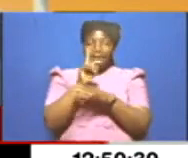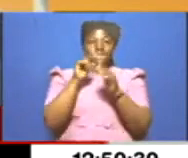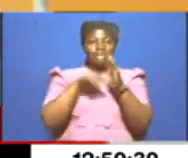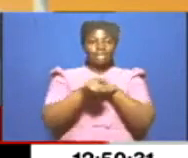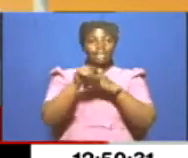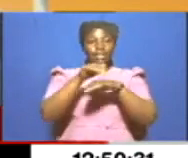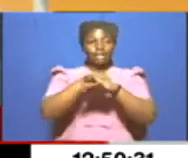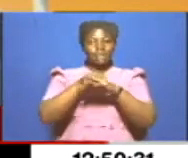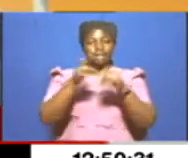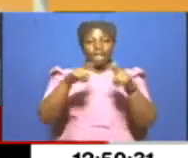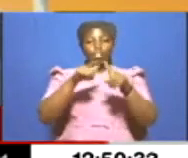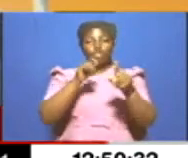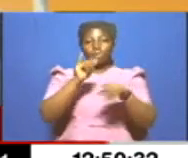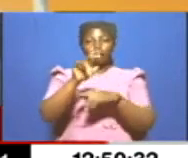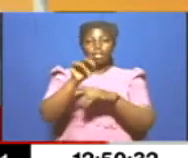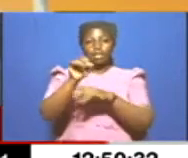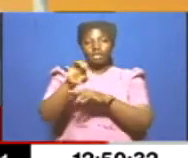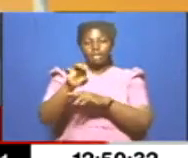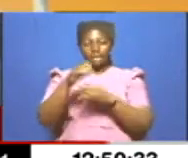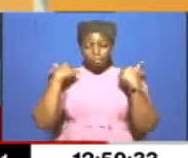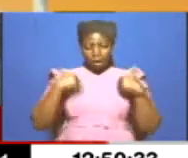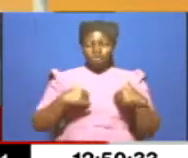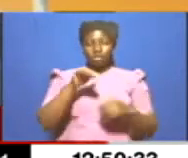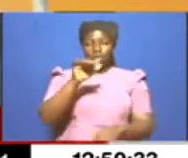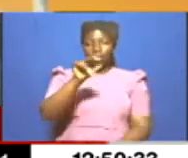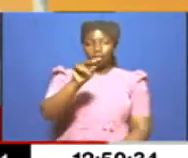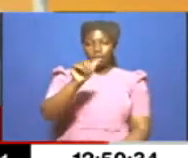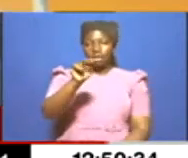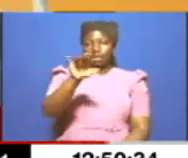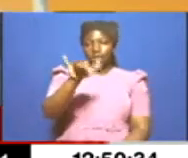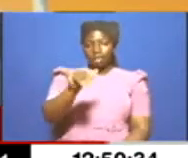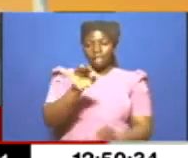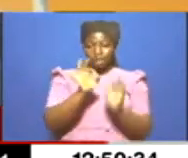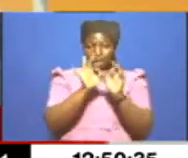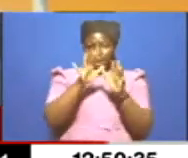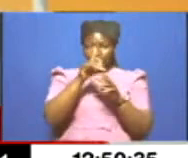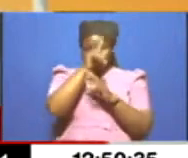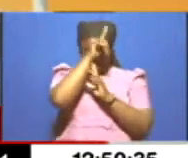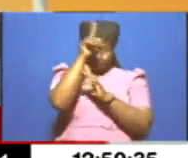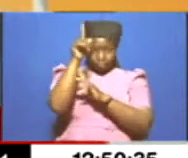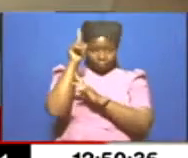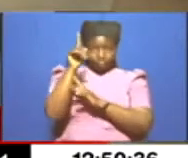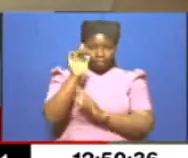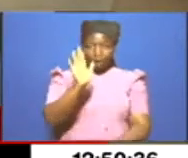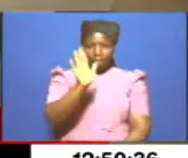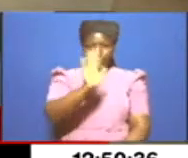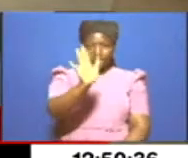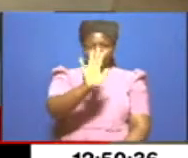Mie naitwa Nancy Okware, mfasiri kwa upande wa ishara ni Lucy Mwaura. Kwa heri.